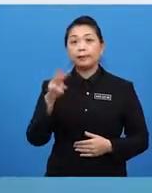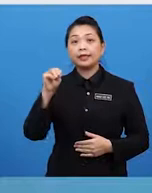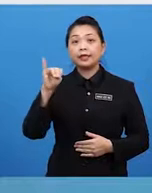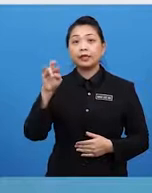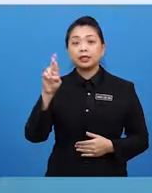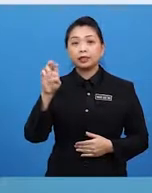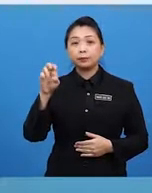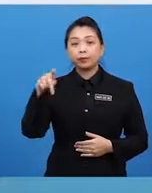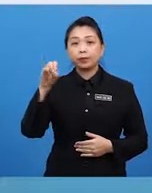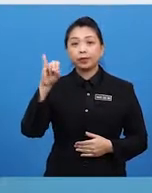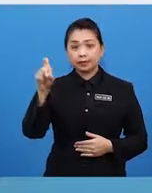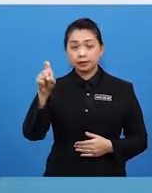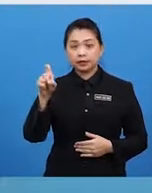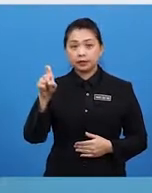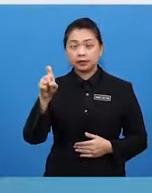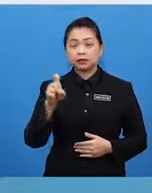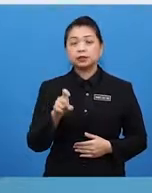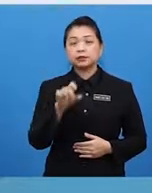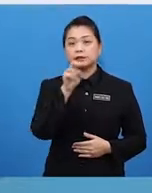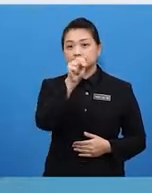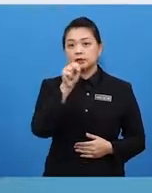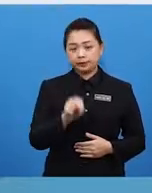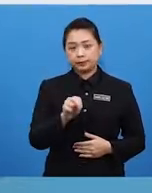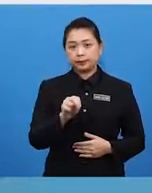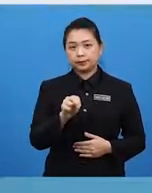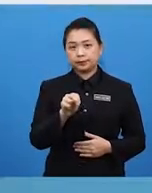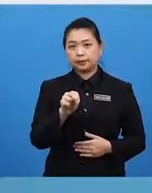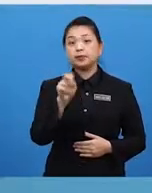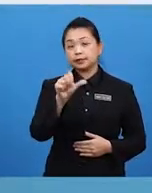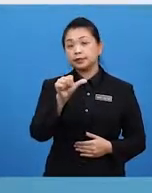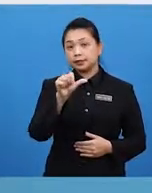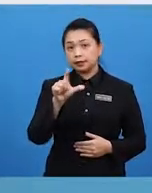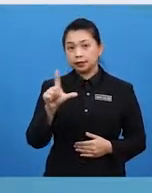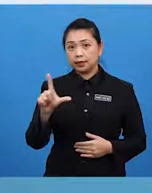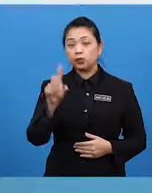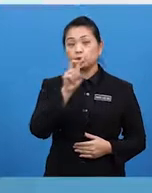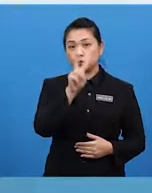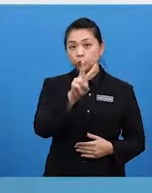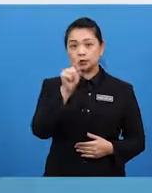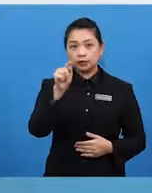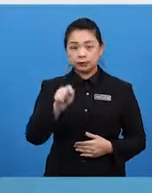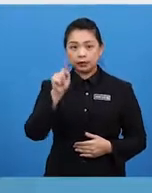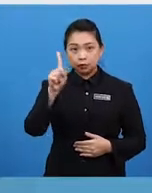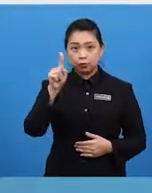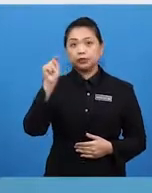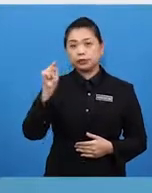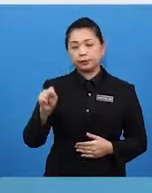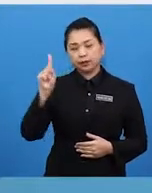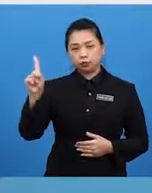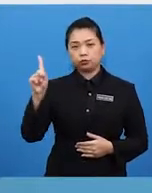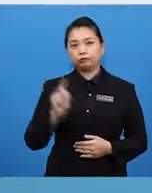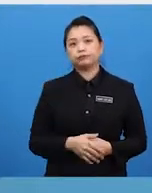tadi Oh ya betul Misbah sayuran yang digunakan ialah dua nisbah satu